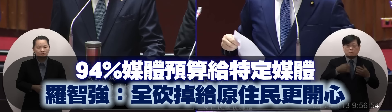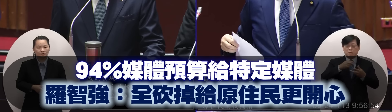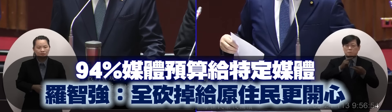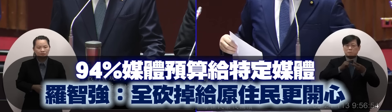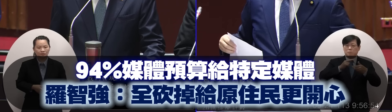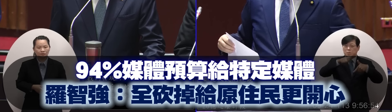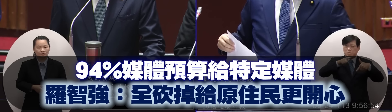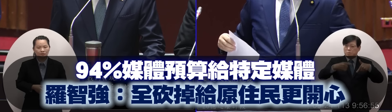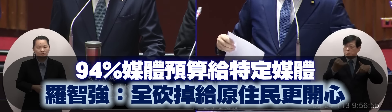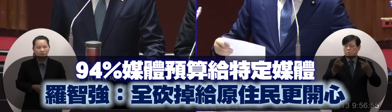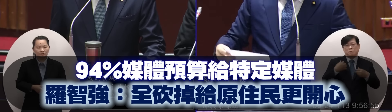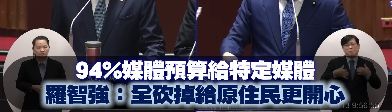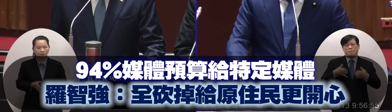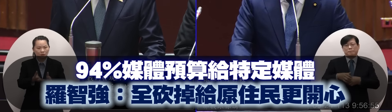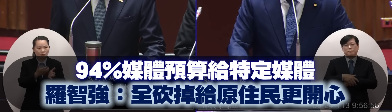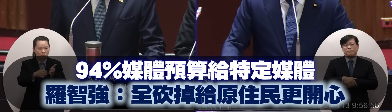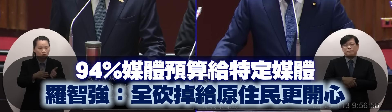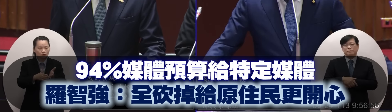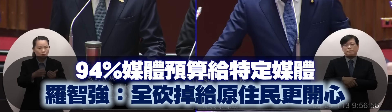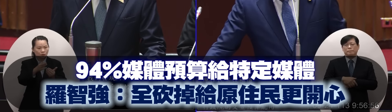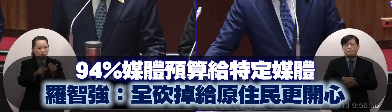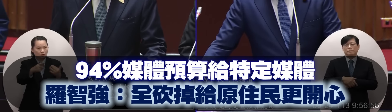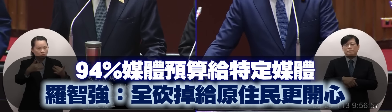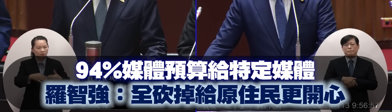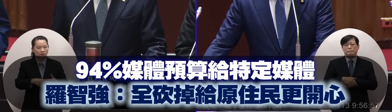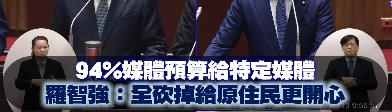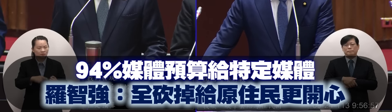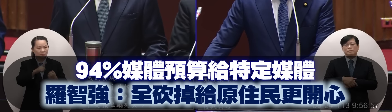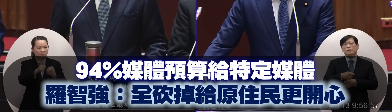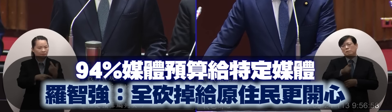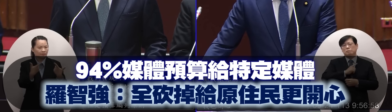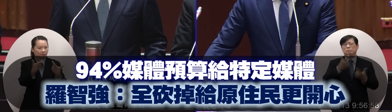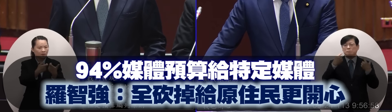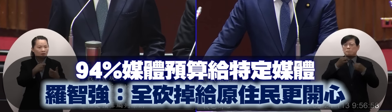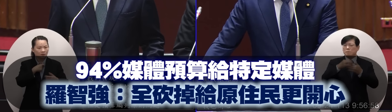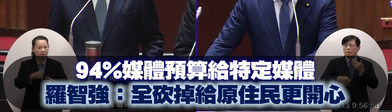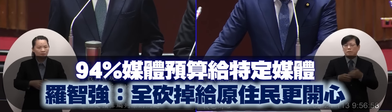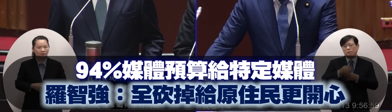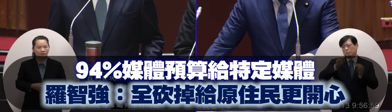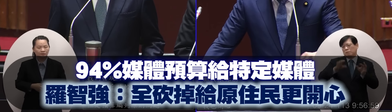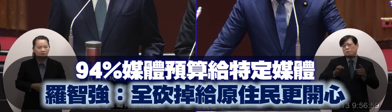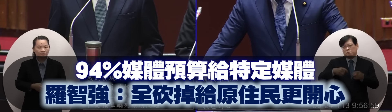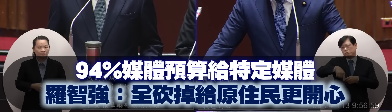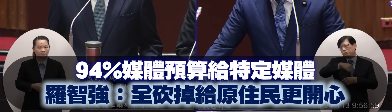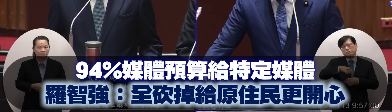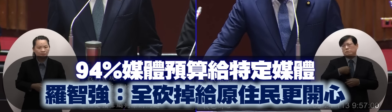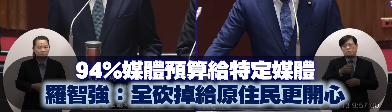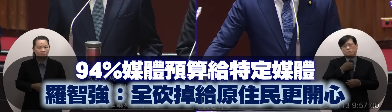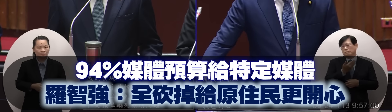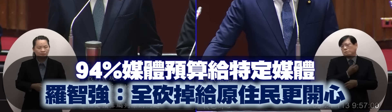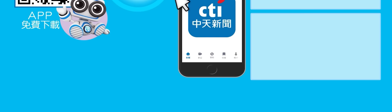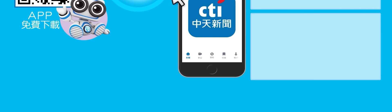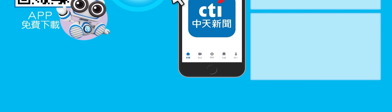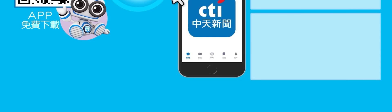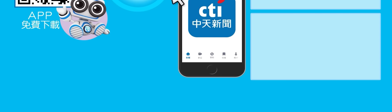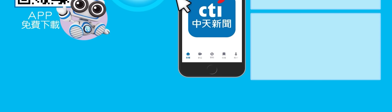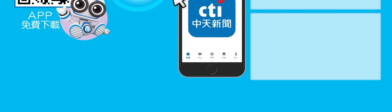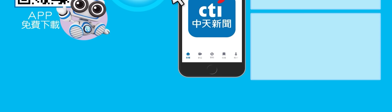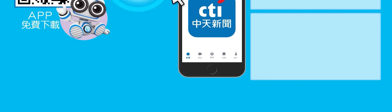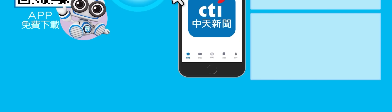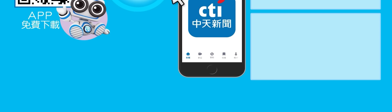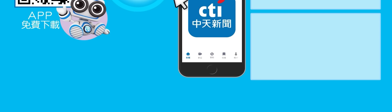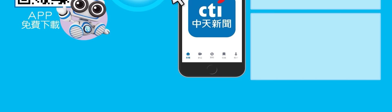华也开心啊。 那是预算编列的原则问题，要合法而且。 你的原则啊，浪费如果作为原则，我无法接受了哈。